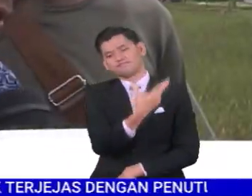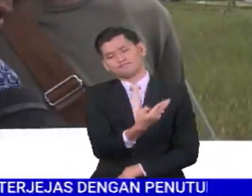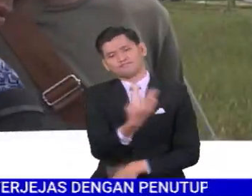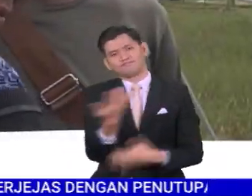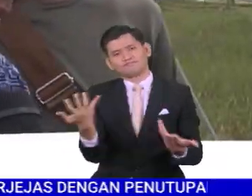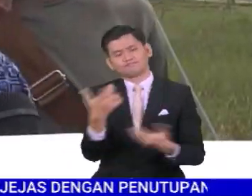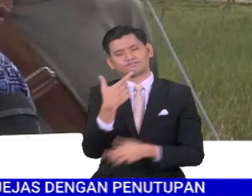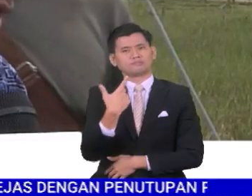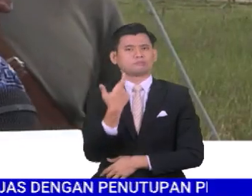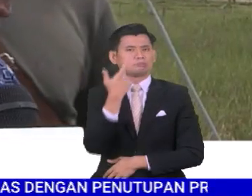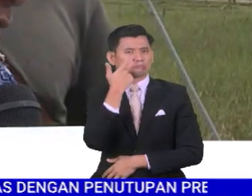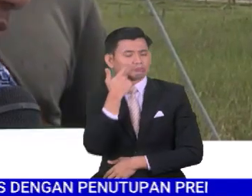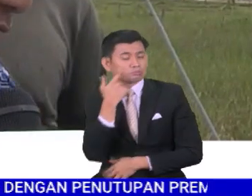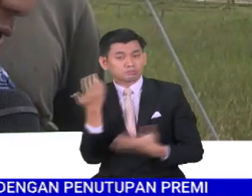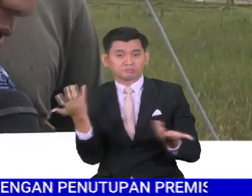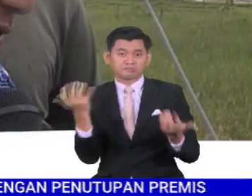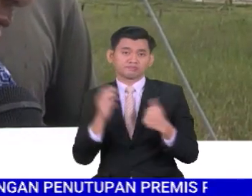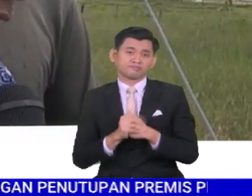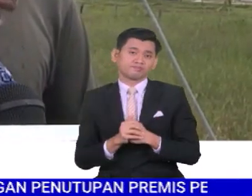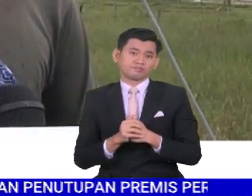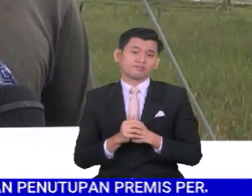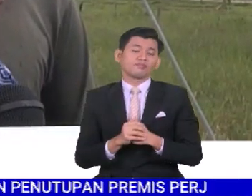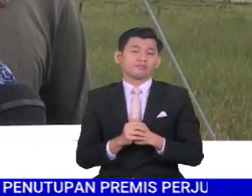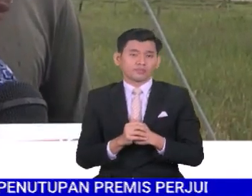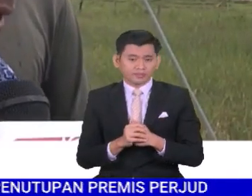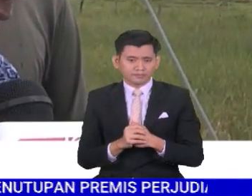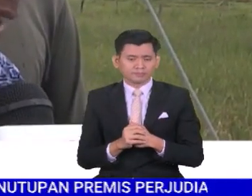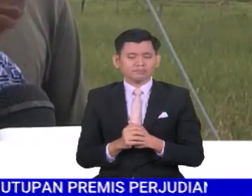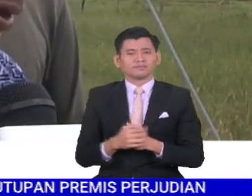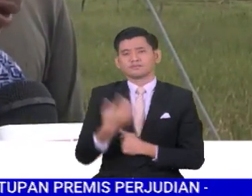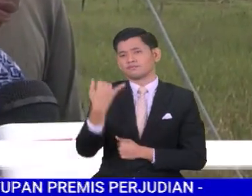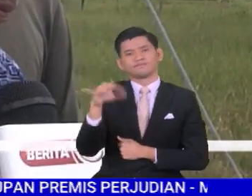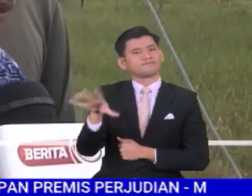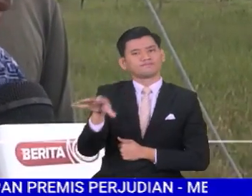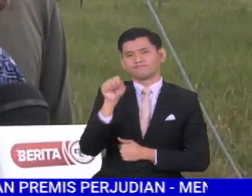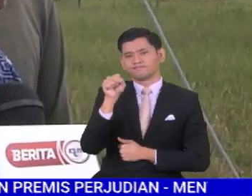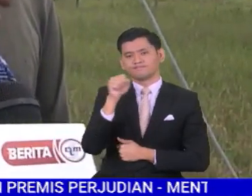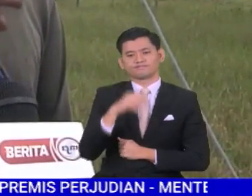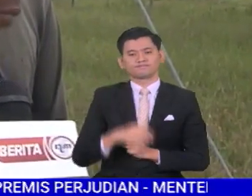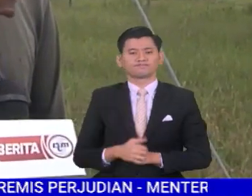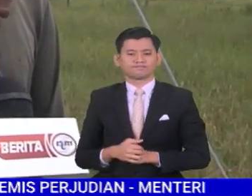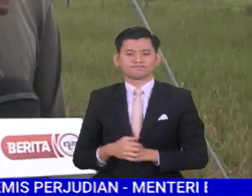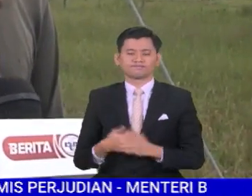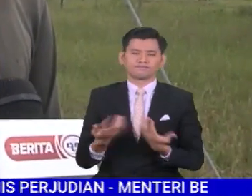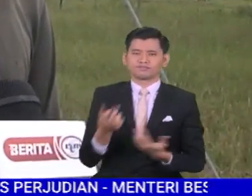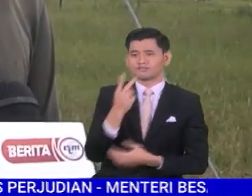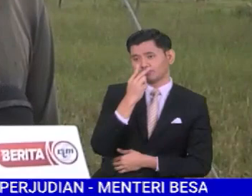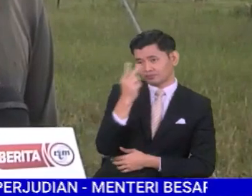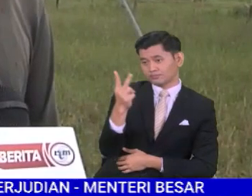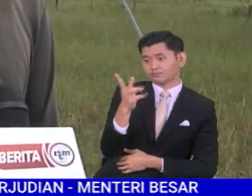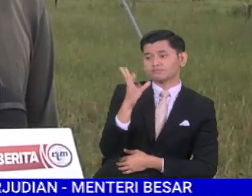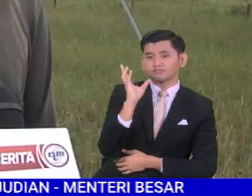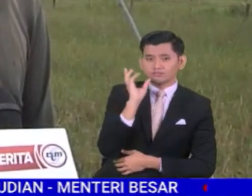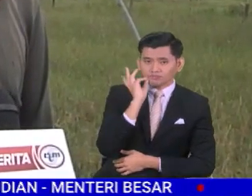sia juga. Boleh lah 2 fiku. Kadang-kadang hak tak boleh ambil, tak boleh ambil. Dan